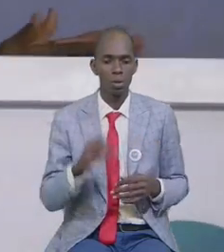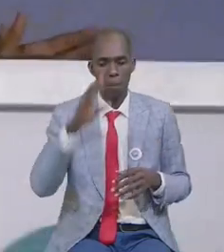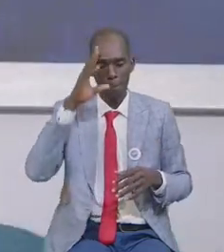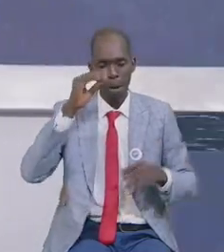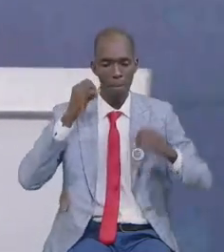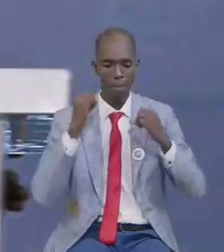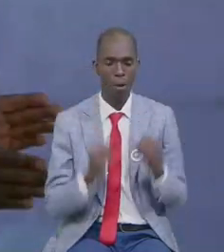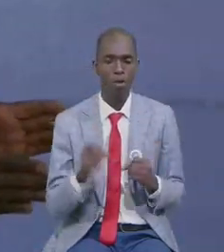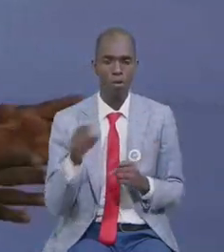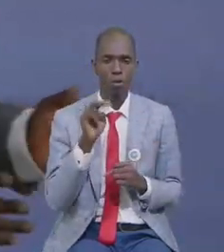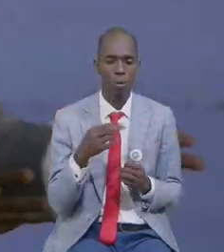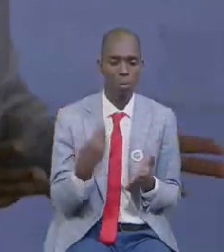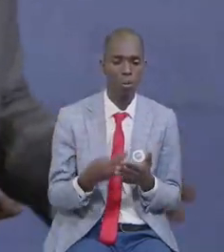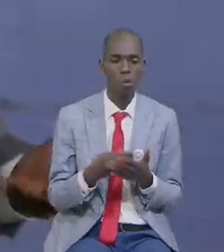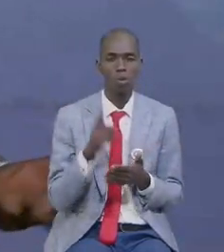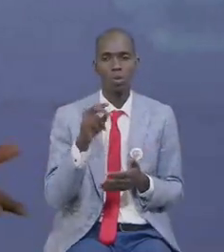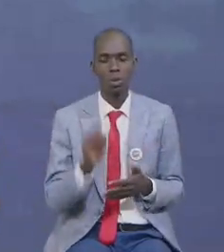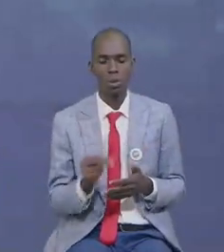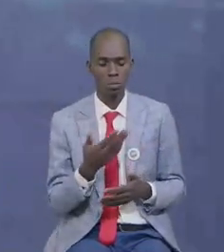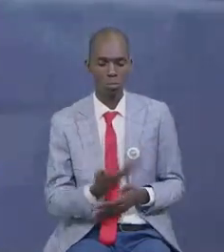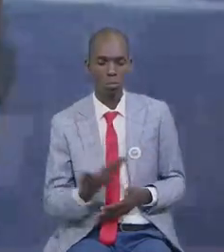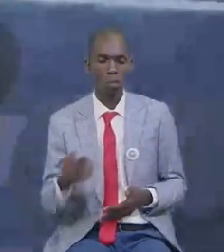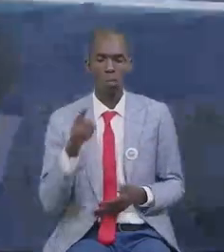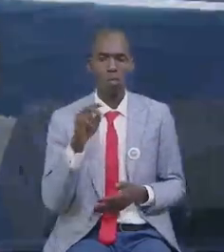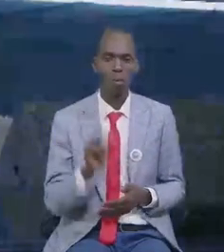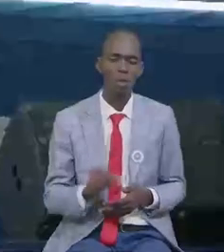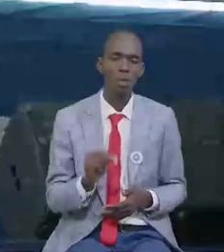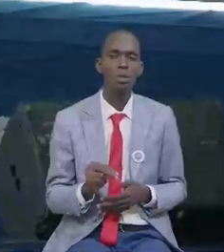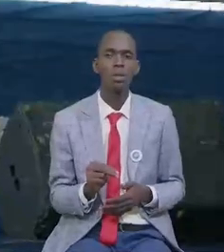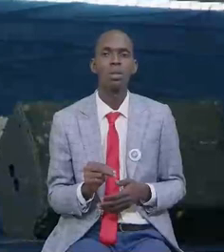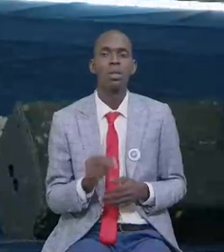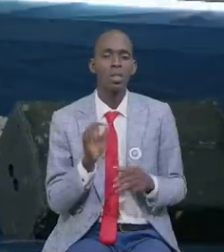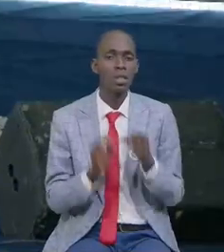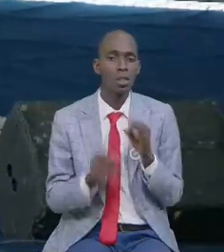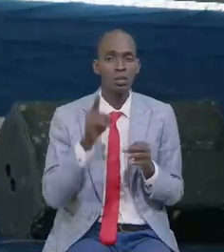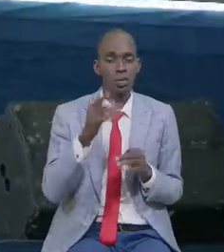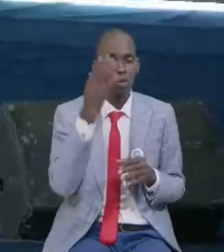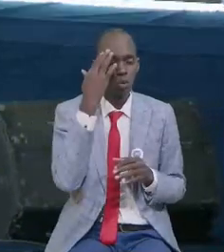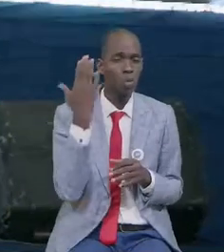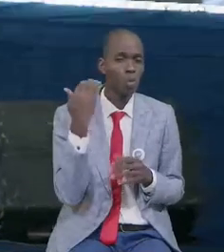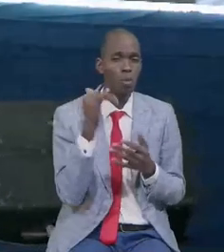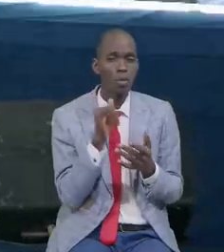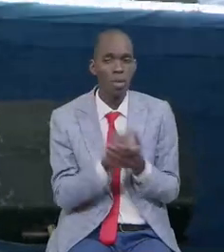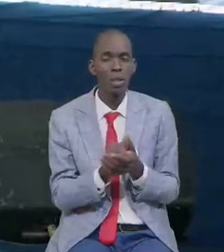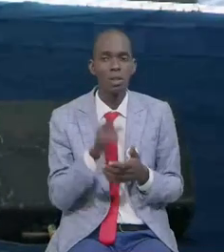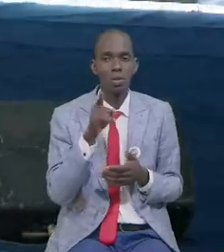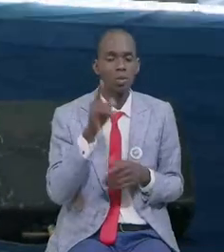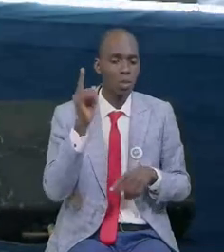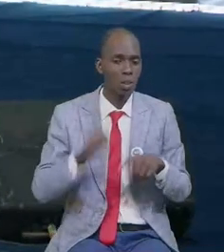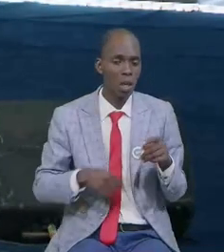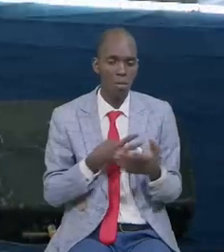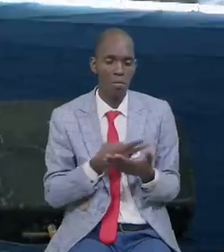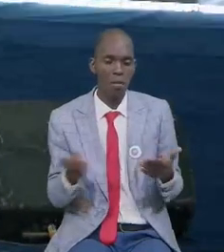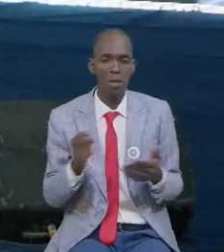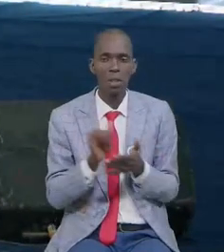l'argent que tu as, les choses matérielles, les ressources dont tu as besoin, si tu savais que tu ne peux pas